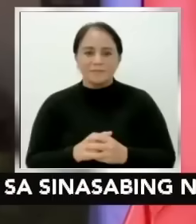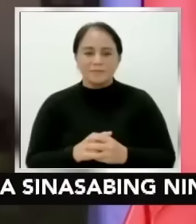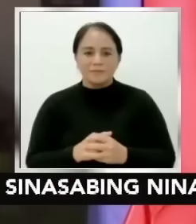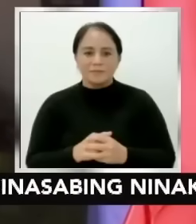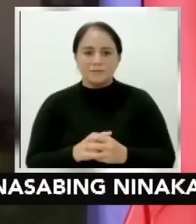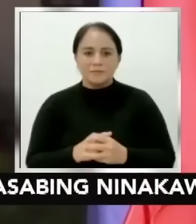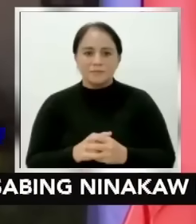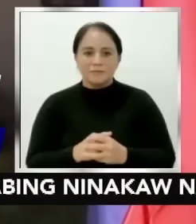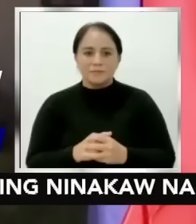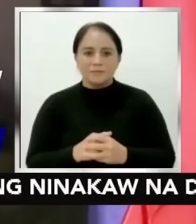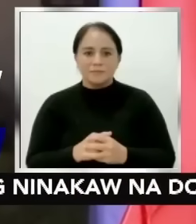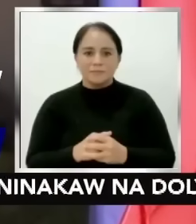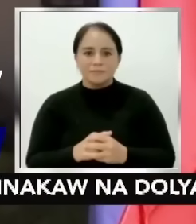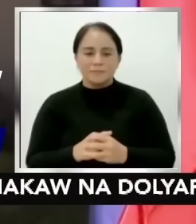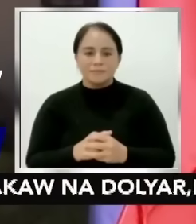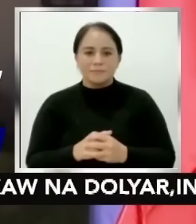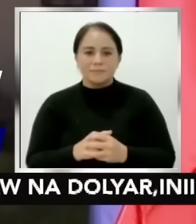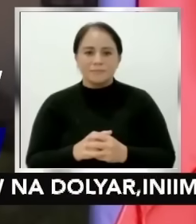Chino.